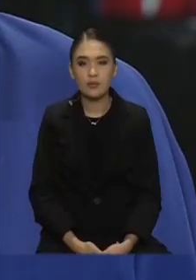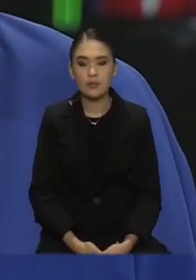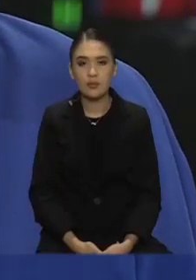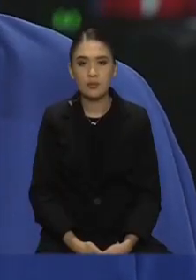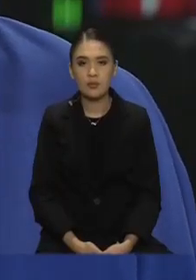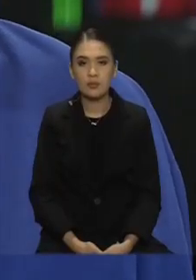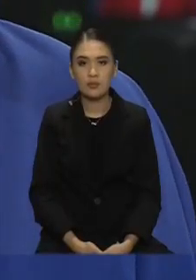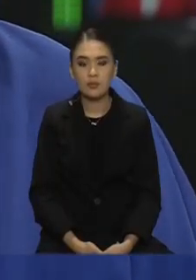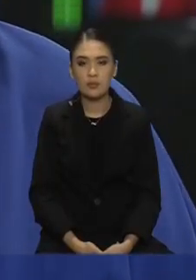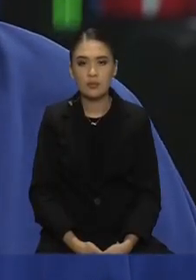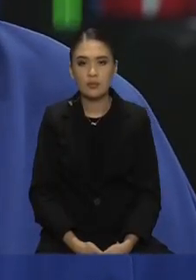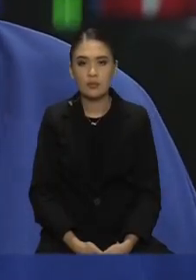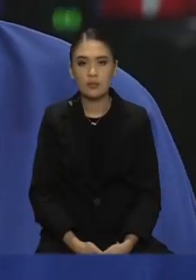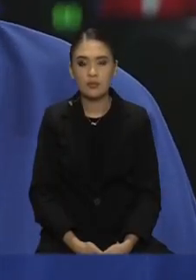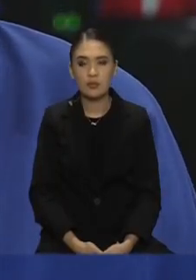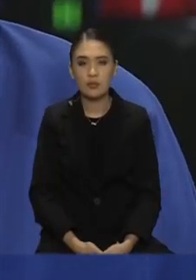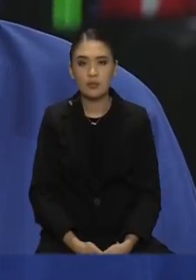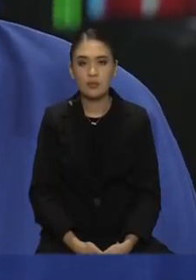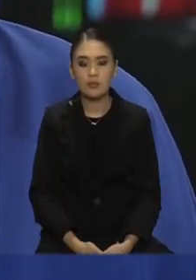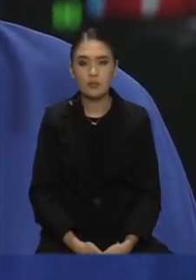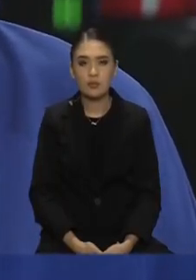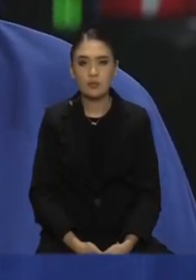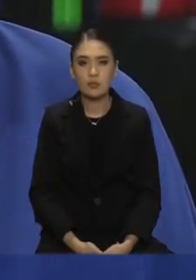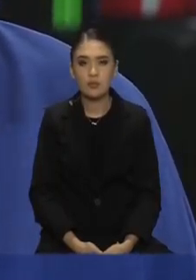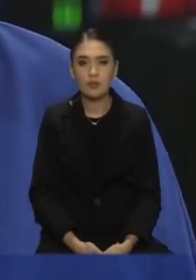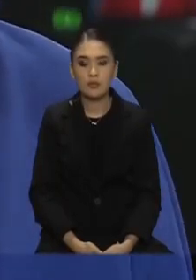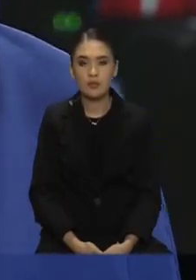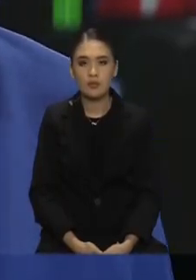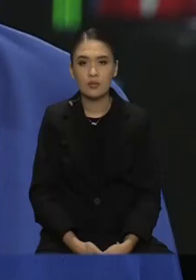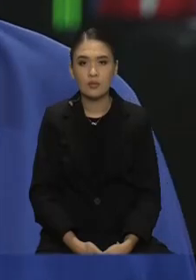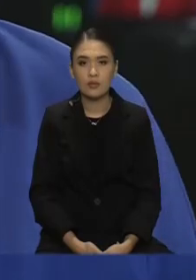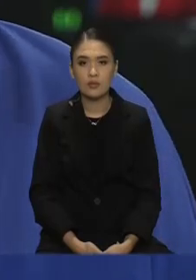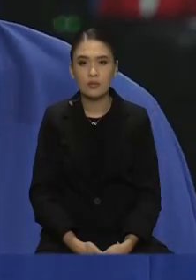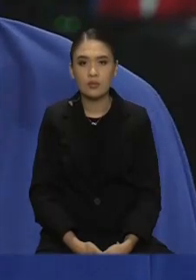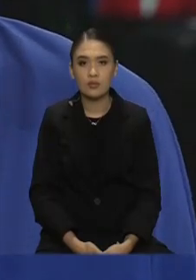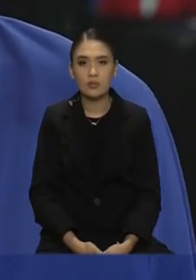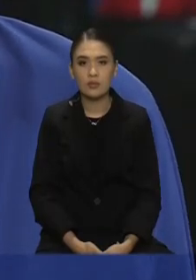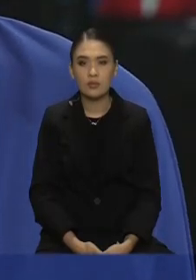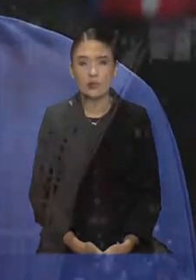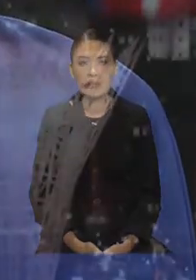Көп рахмет, Айнұр. Қайырлы кеш, құрметті көрермен. Эфирде жаңа уақыт, студияда Айгүл Әбілқали.